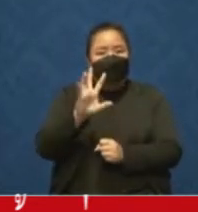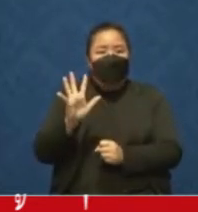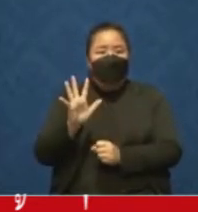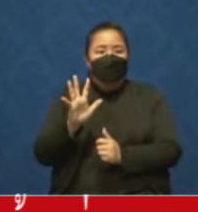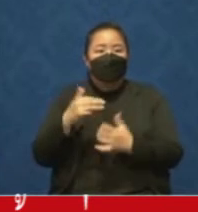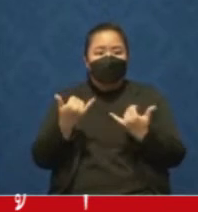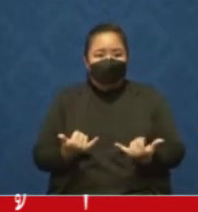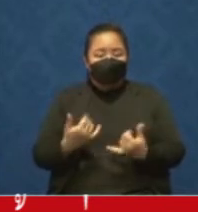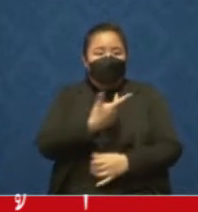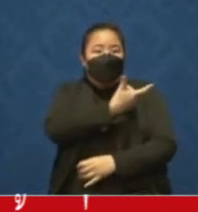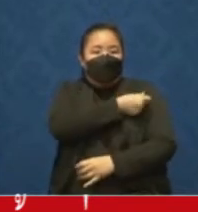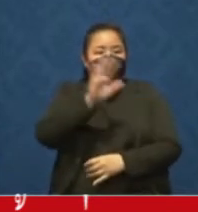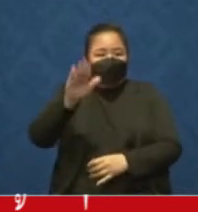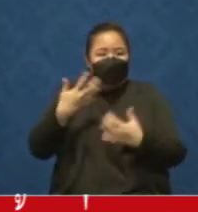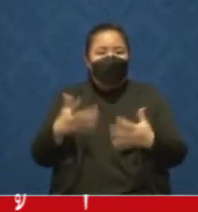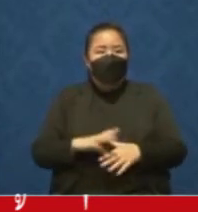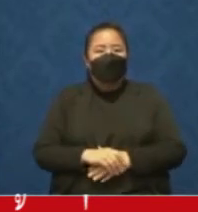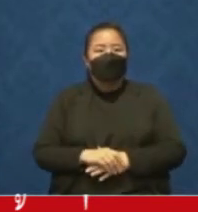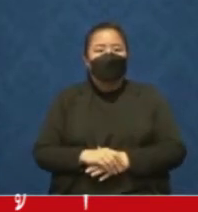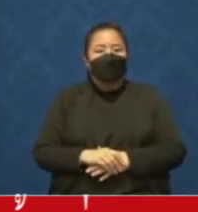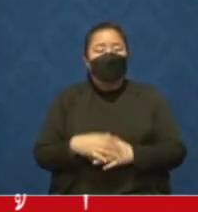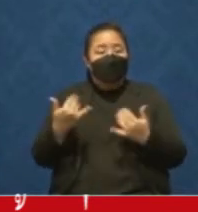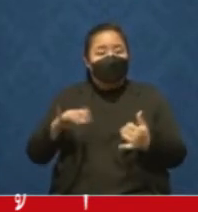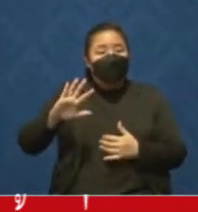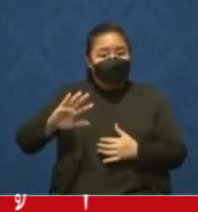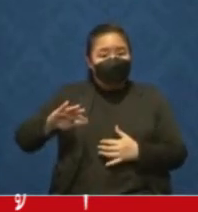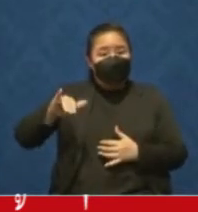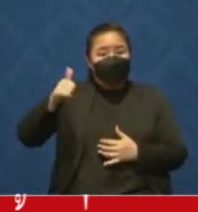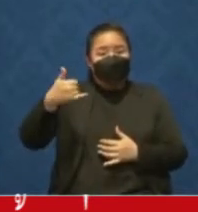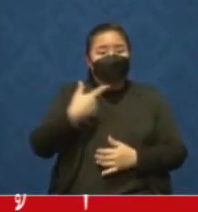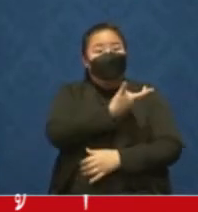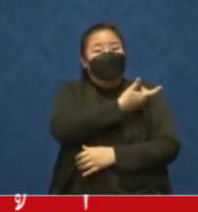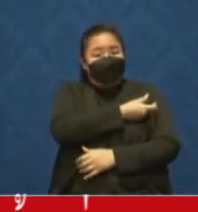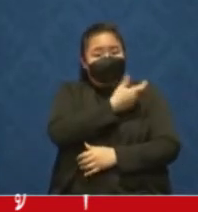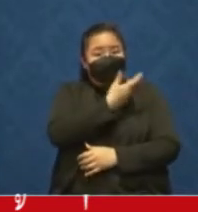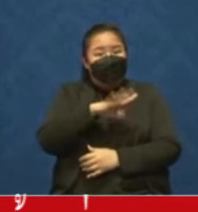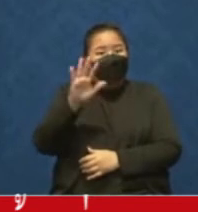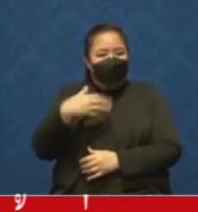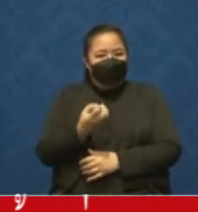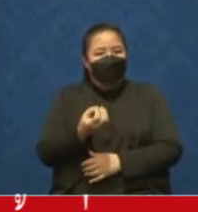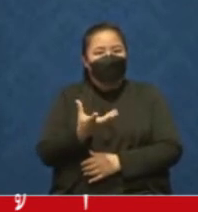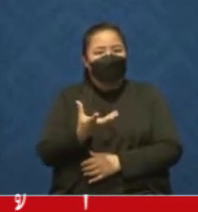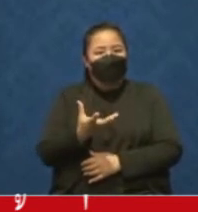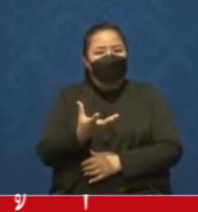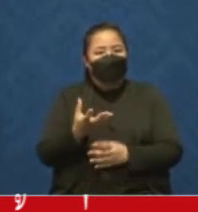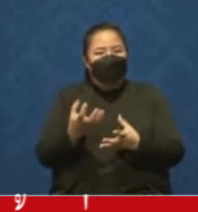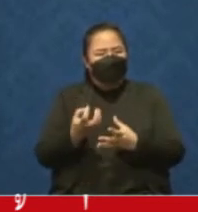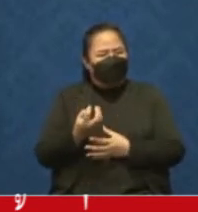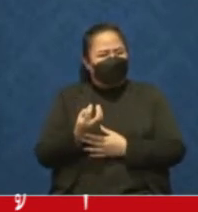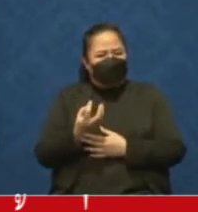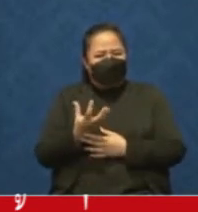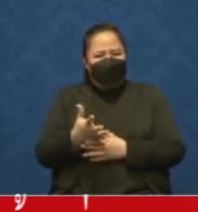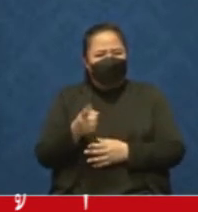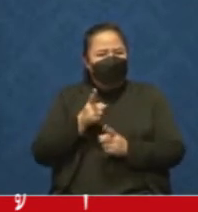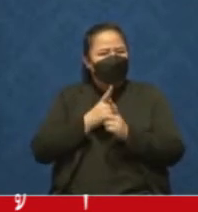นี้วัคซีนมาแล้ครับอาการตัฐานการณดีขึ้นวัคซีนที่เคยฉีดช้ามามากมีมากจนล้นสั่ง